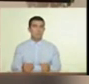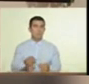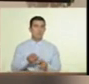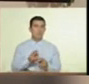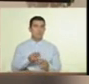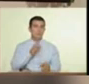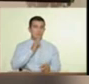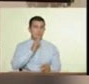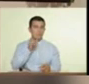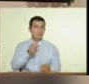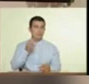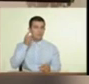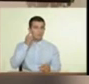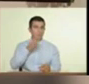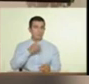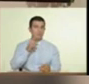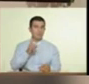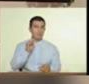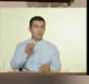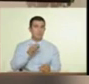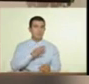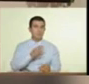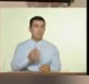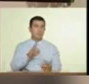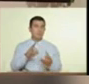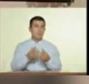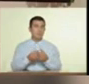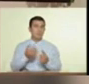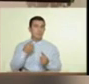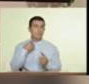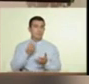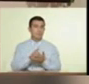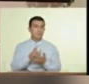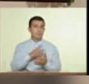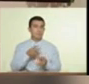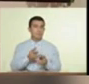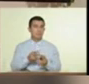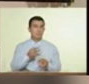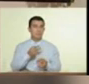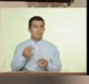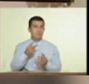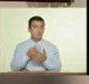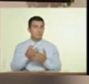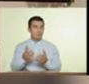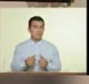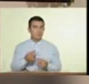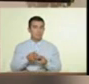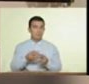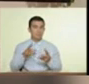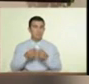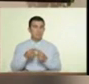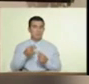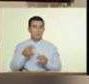Saodat o'ylagan sonni x deb belgilash kiritdik va masala shartiga ko'ra tenglama tuzdik. Endi esa bu